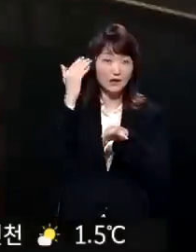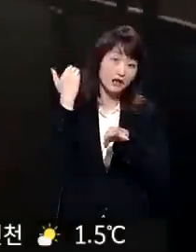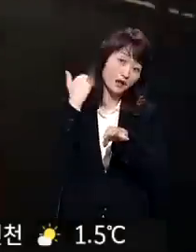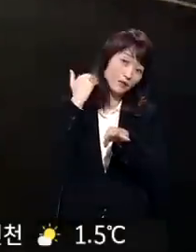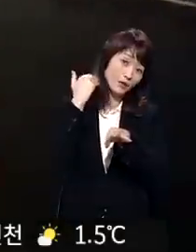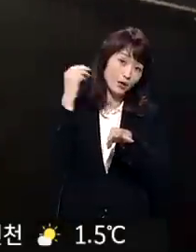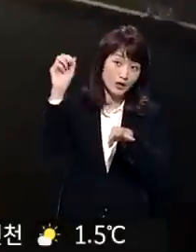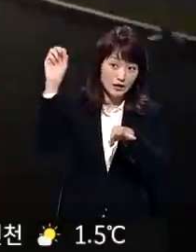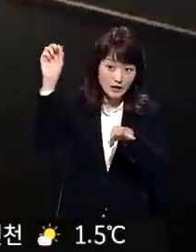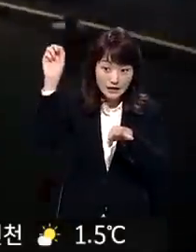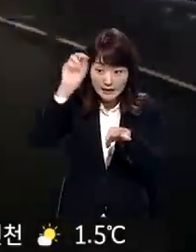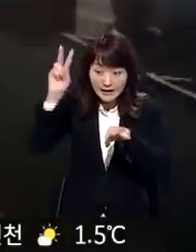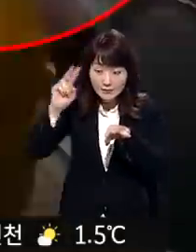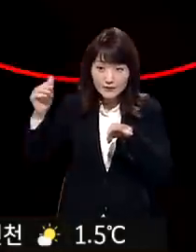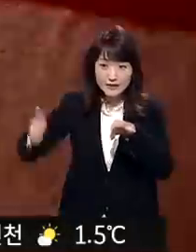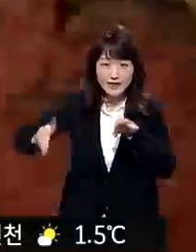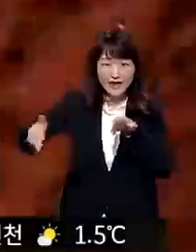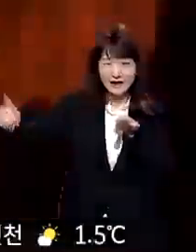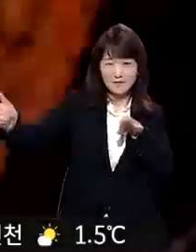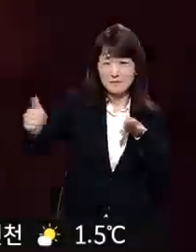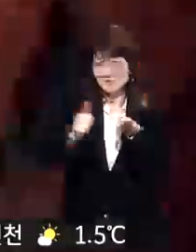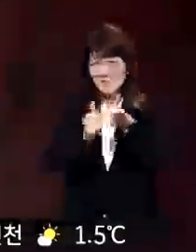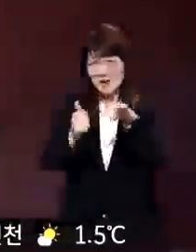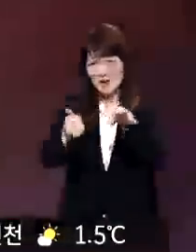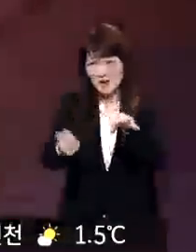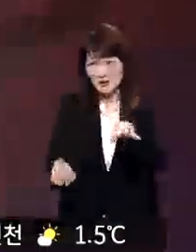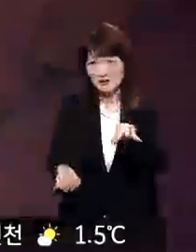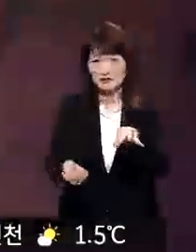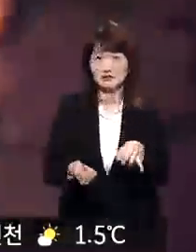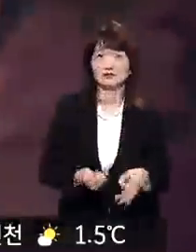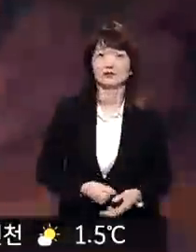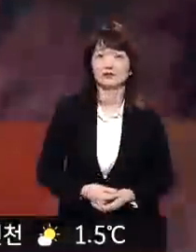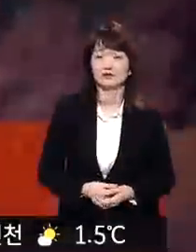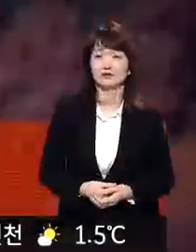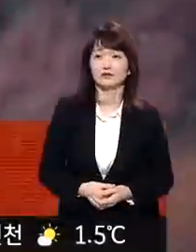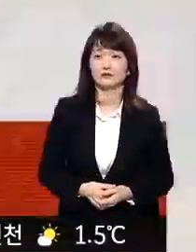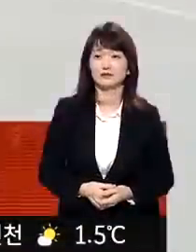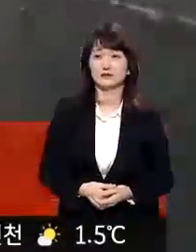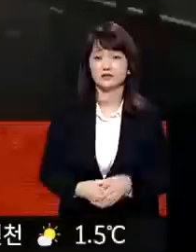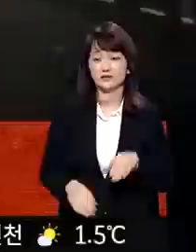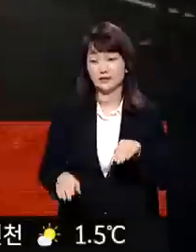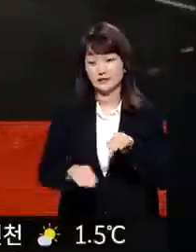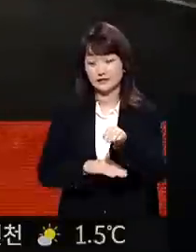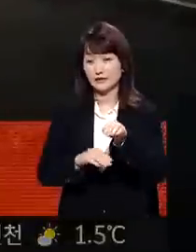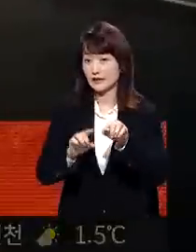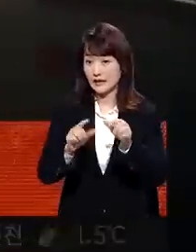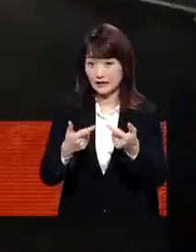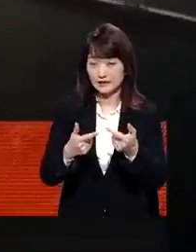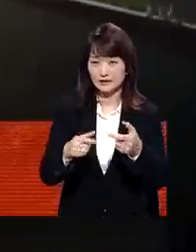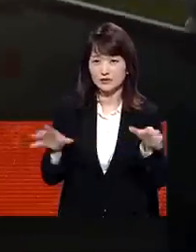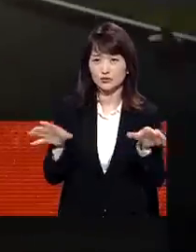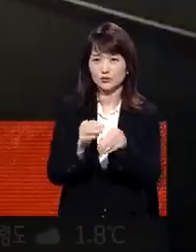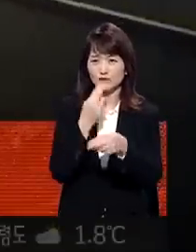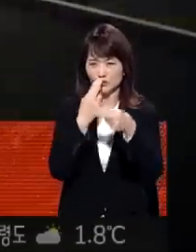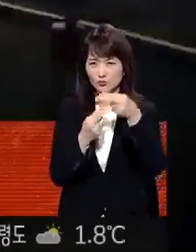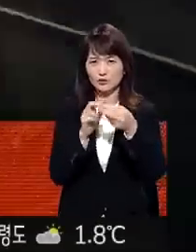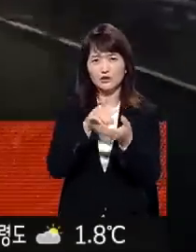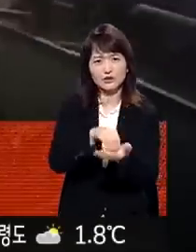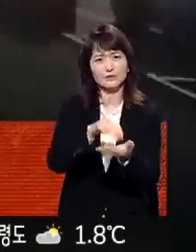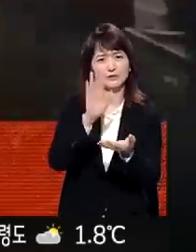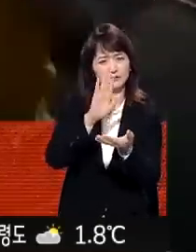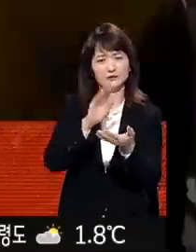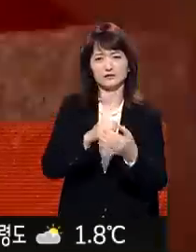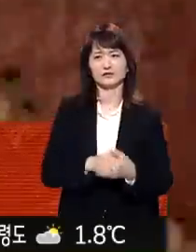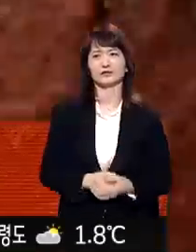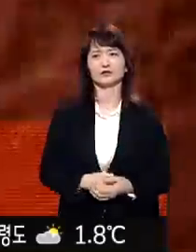아이가 갑자기 이제 뛰어 들어오는 모습입니다. 이게 그러니까 자전거라서 차가 아니라서 종합보험에 들지 않죠. 저런 경우에는